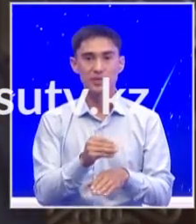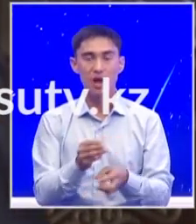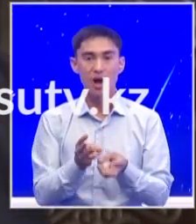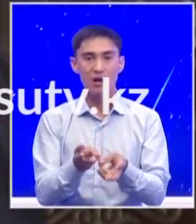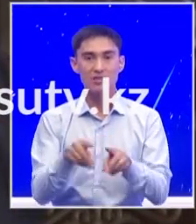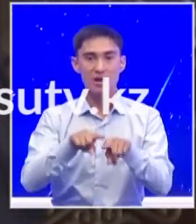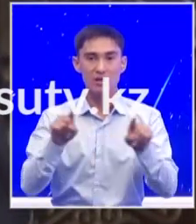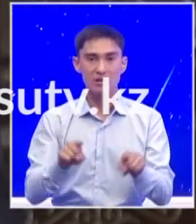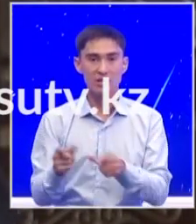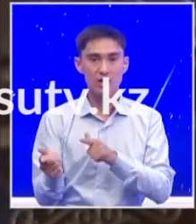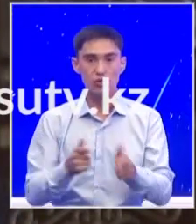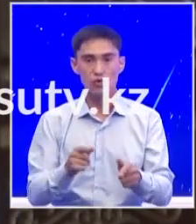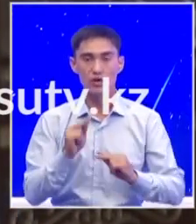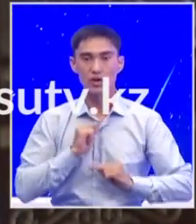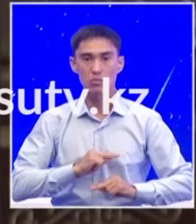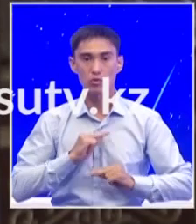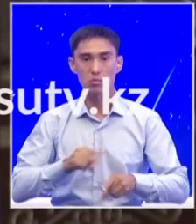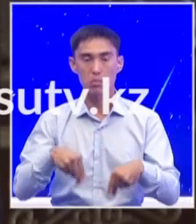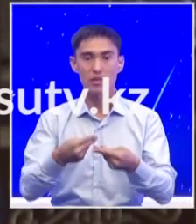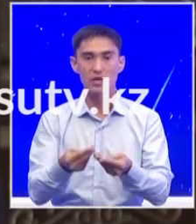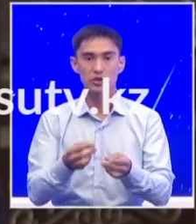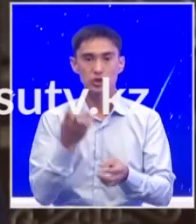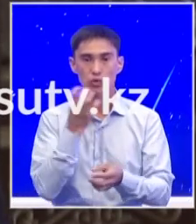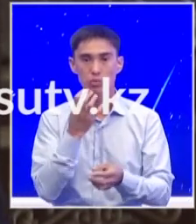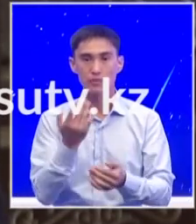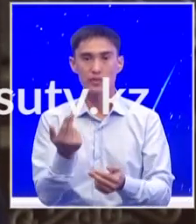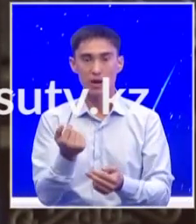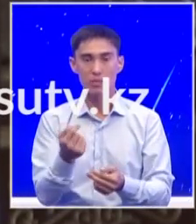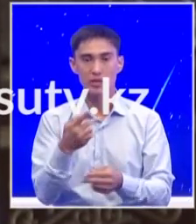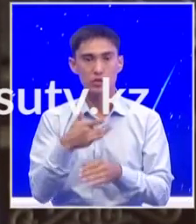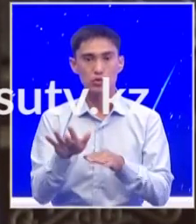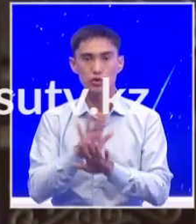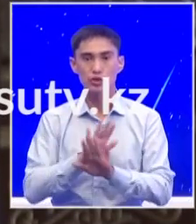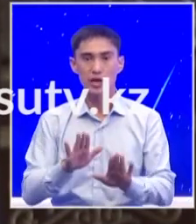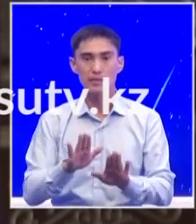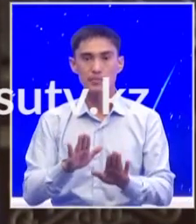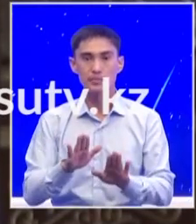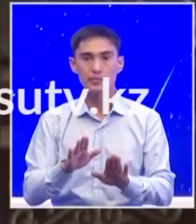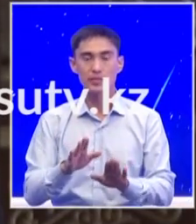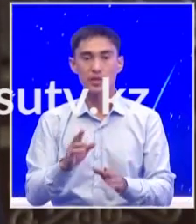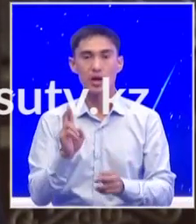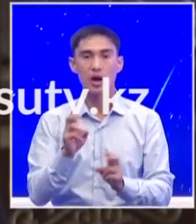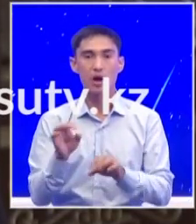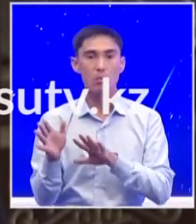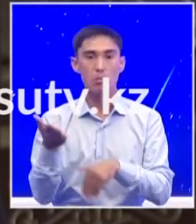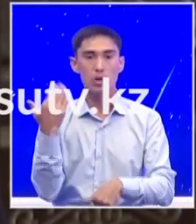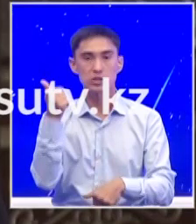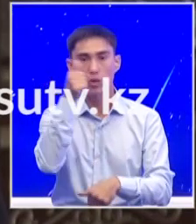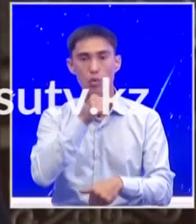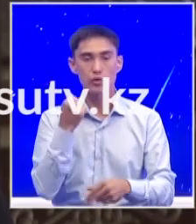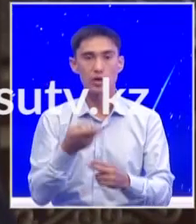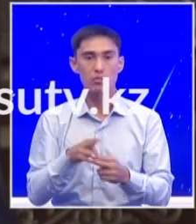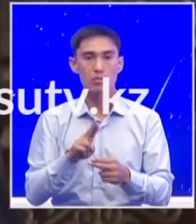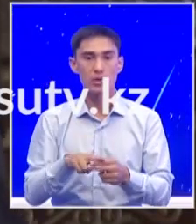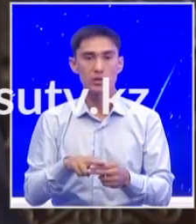котельные, они готовы к работе подачи. Да, мы не исключаем вариант, как прошлогодний, об этом